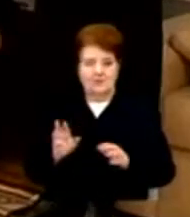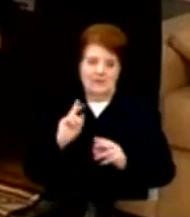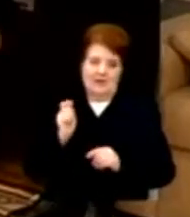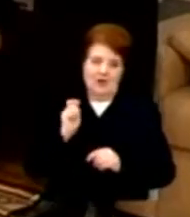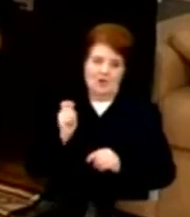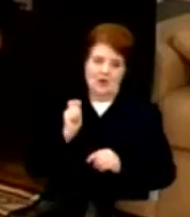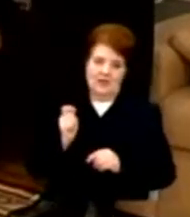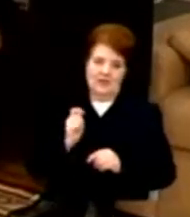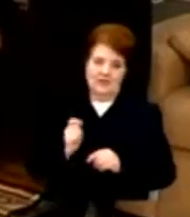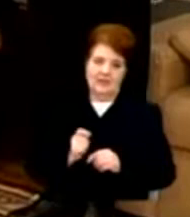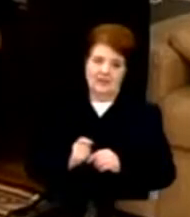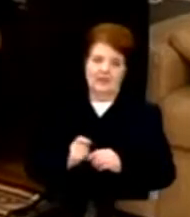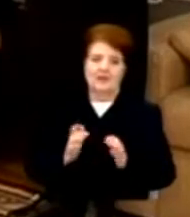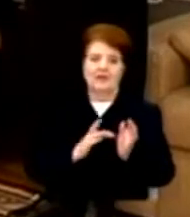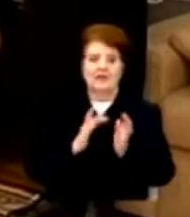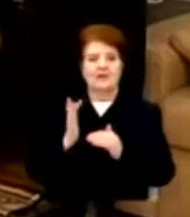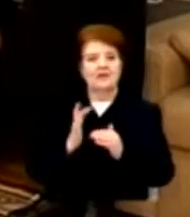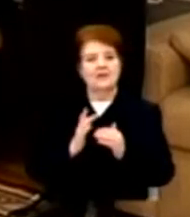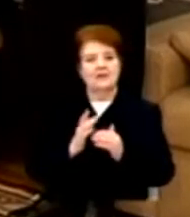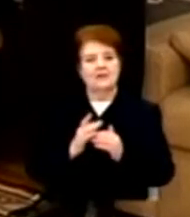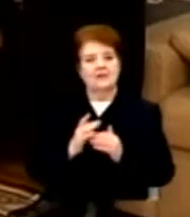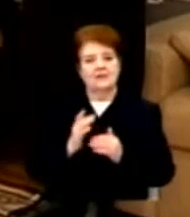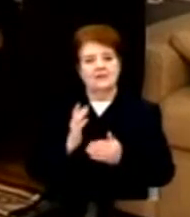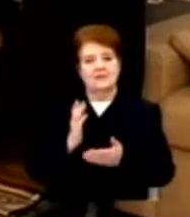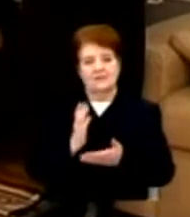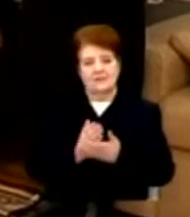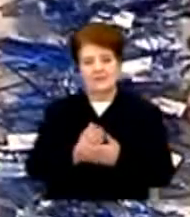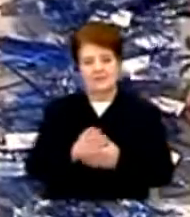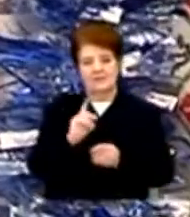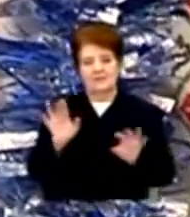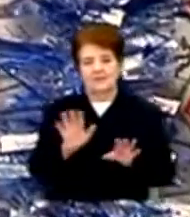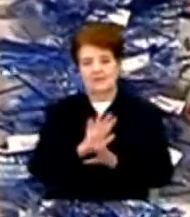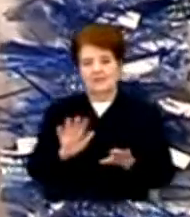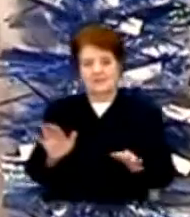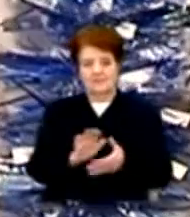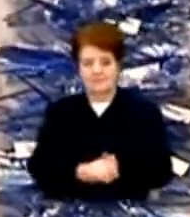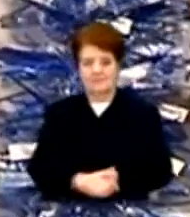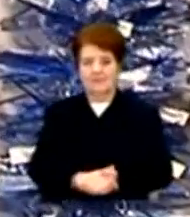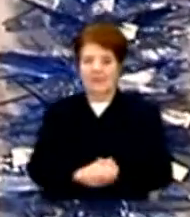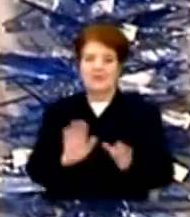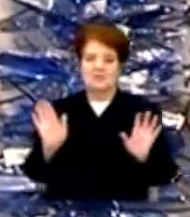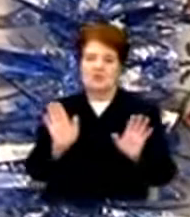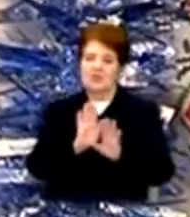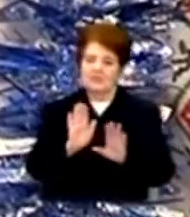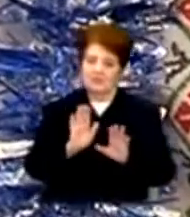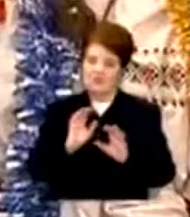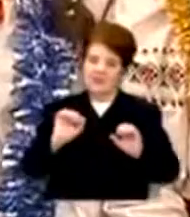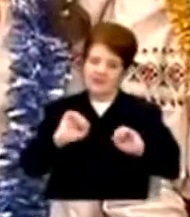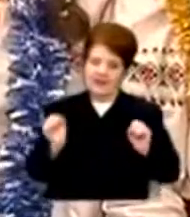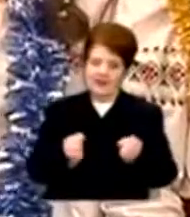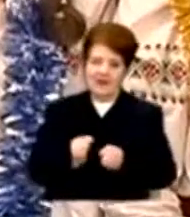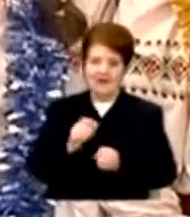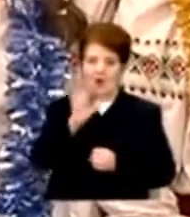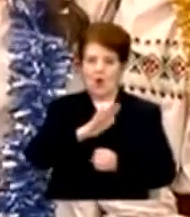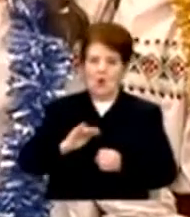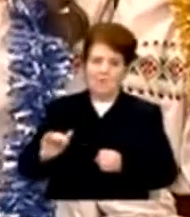colindez de nașterea lui Hristos, cu mult drag să vă cântăm. Urări, colinde și cântece de iarnă. Cu acest program au venit copiii